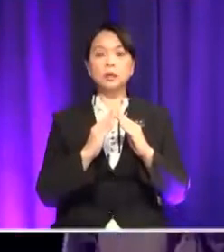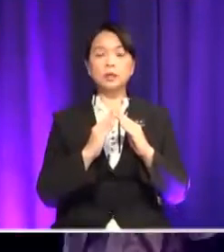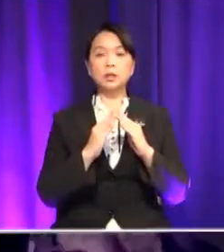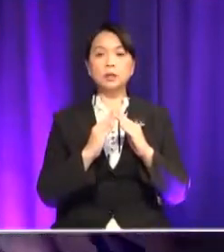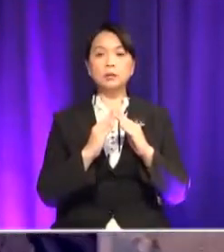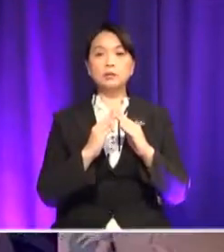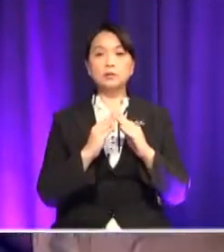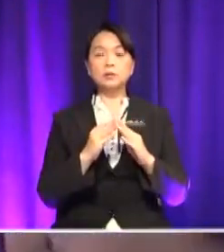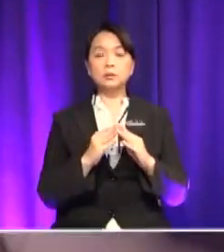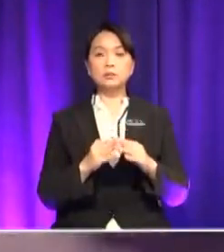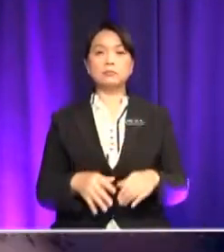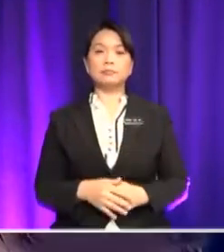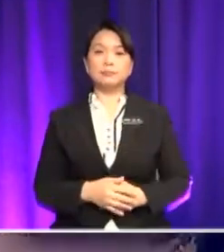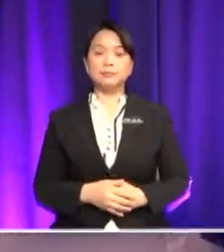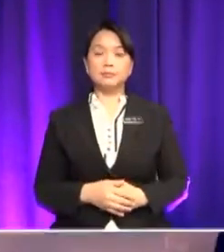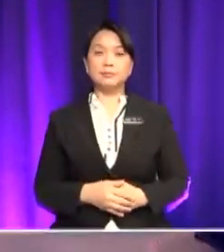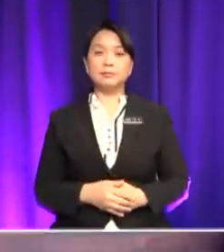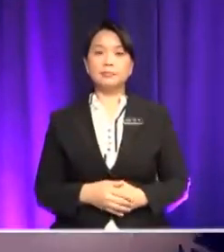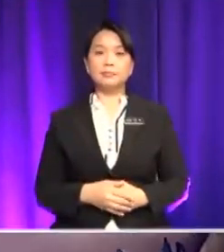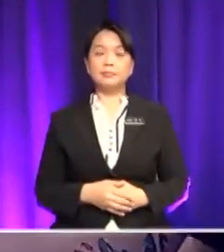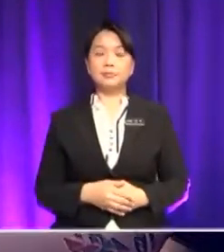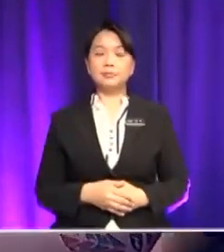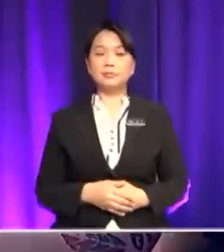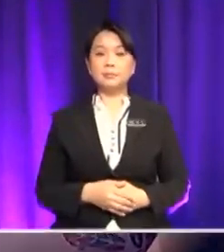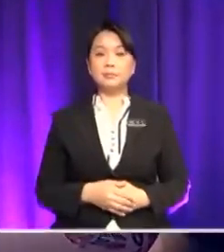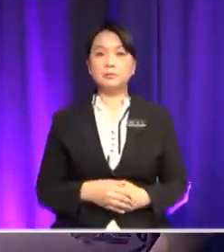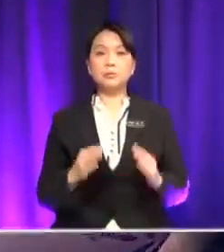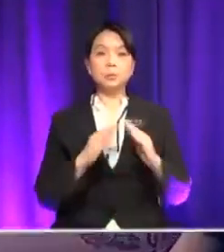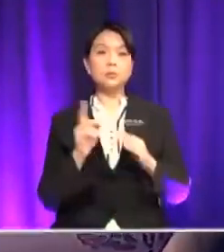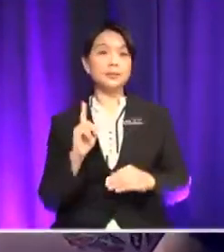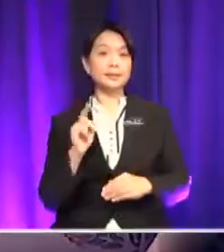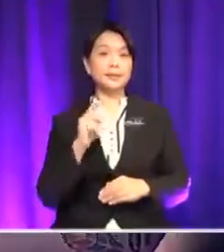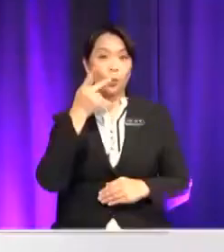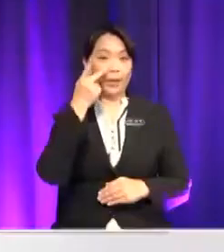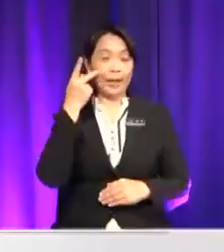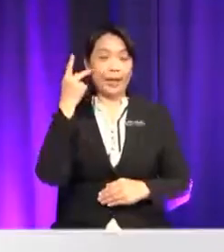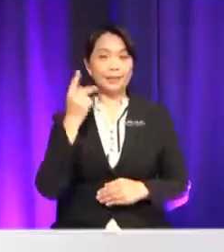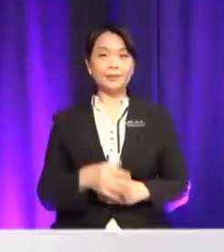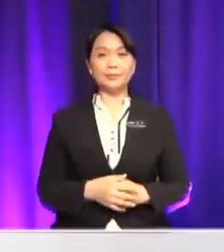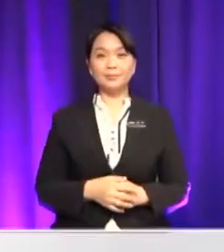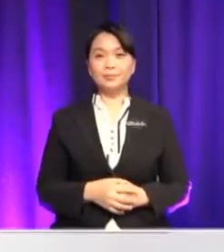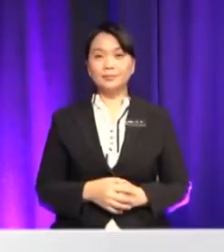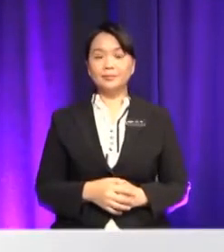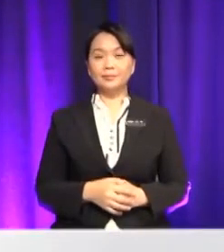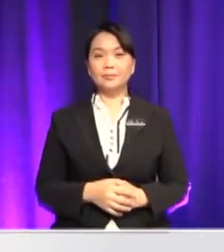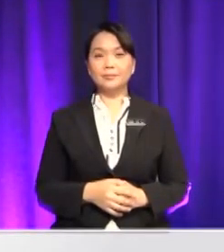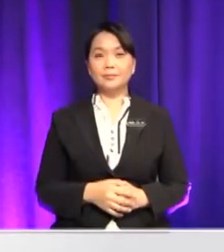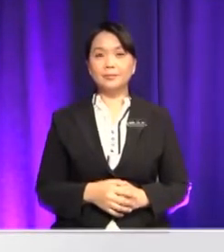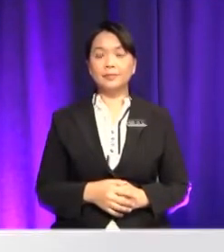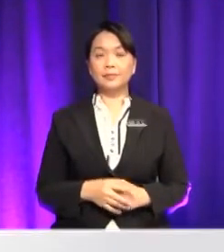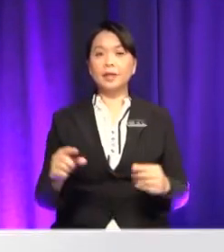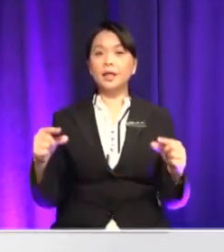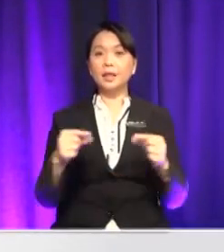Annyeonghaseyo. Okey. Bumbung ni istimewa. Ini ialah bumbung kombinasi. Kombinasi